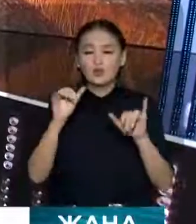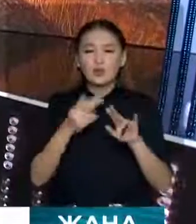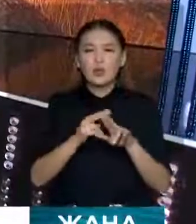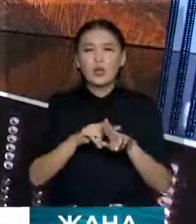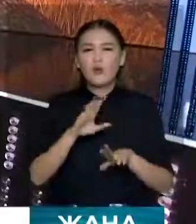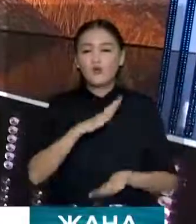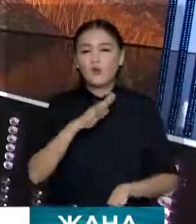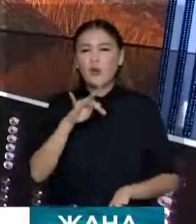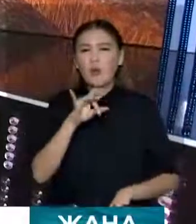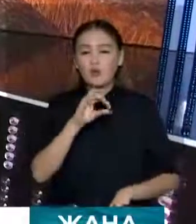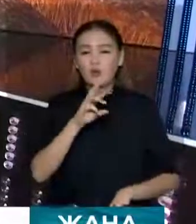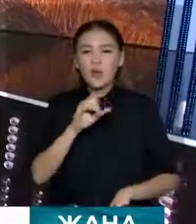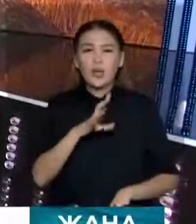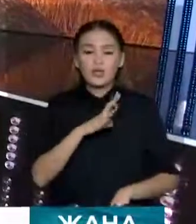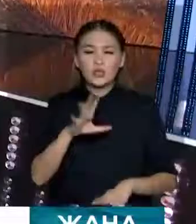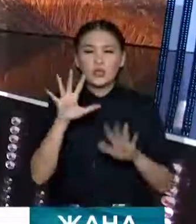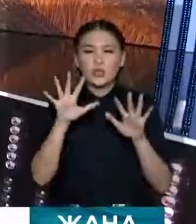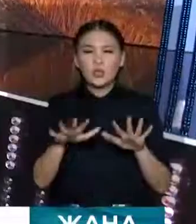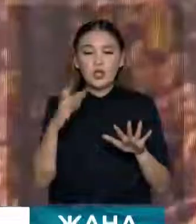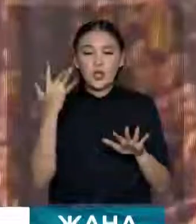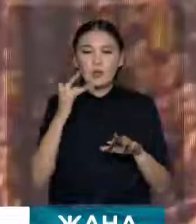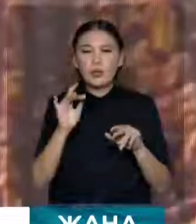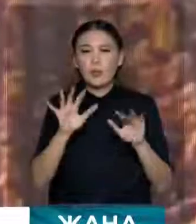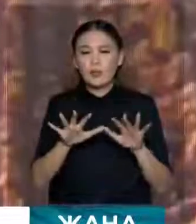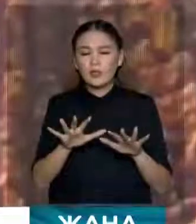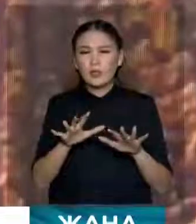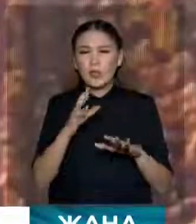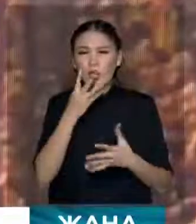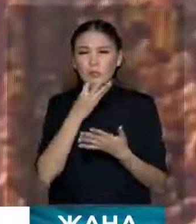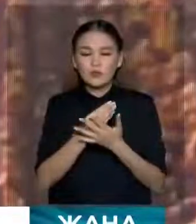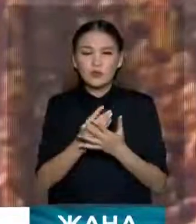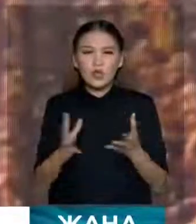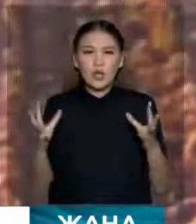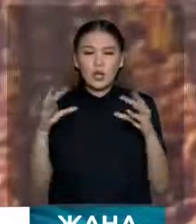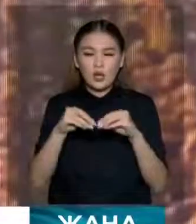формуласы дейміз ғой, мысалы Құрама Штаттардың даму формуласы осында. Олар